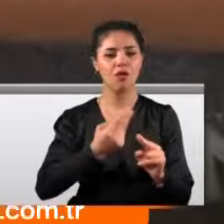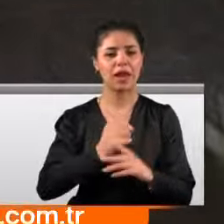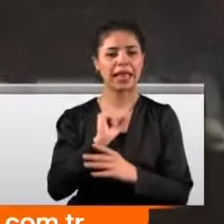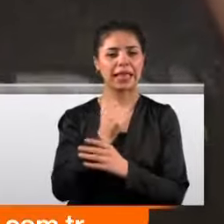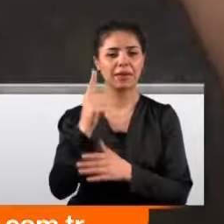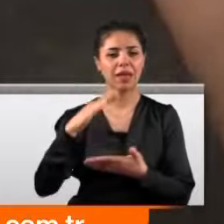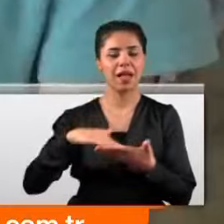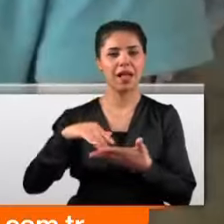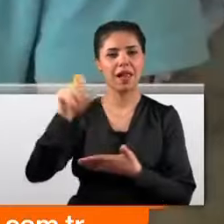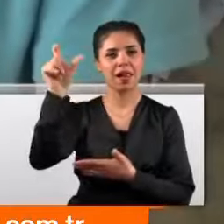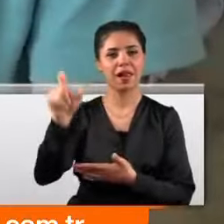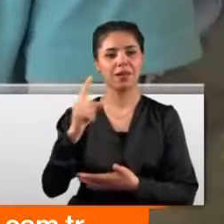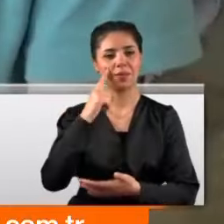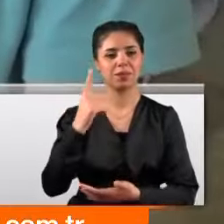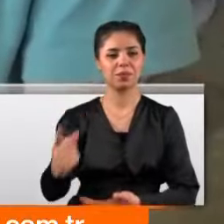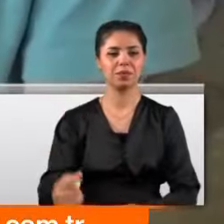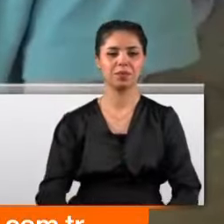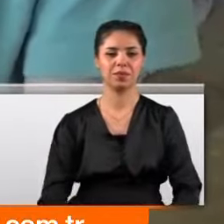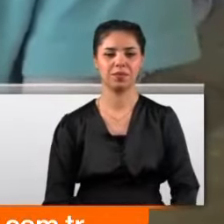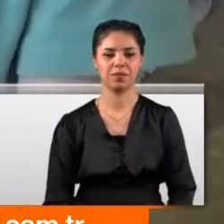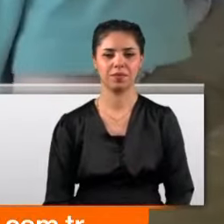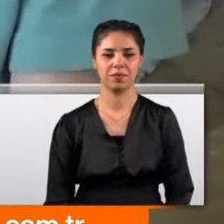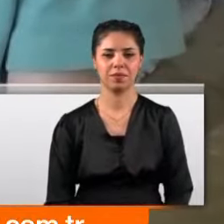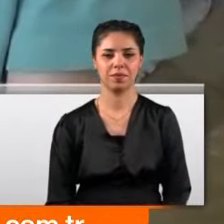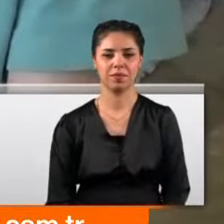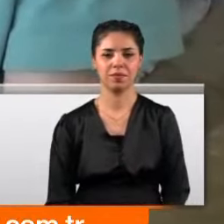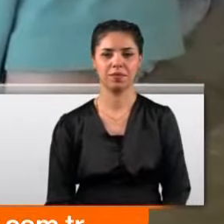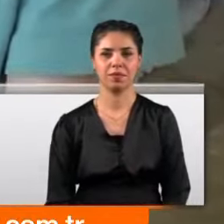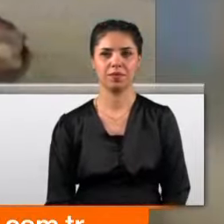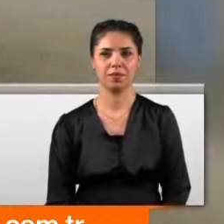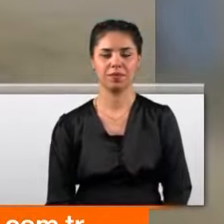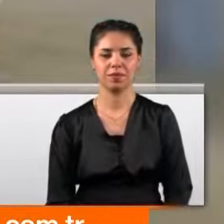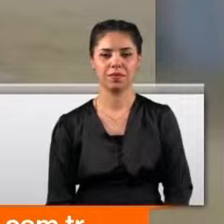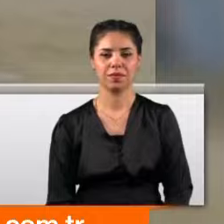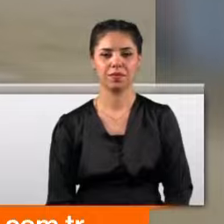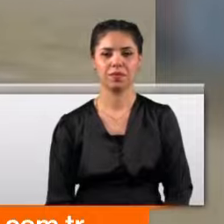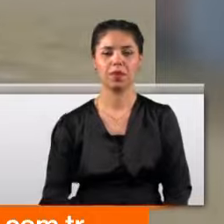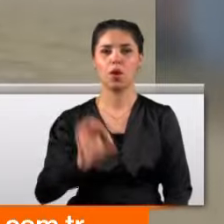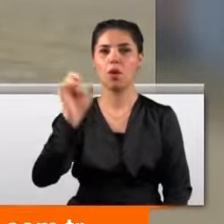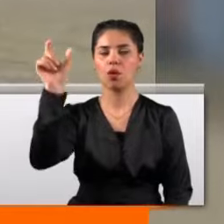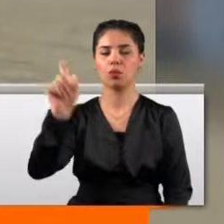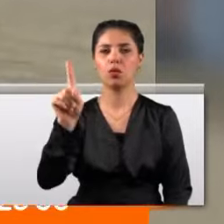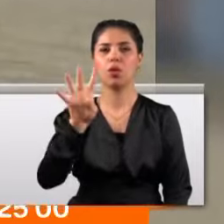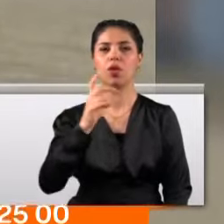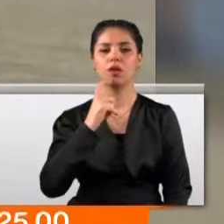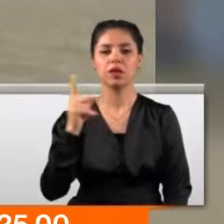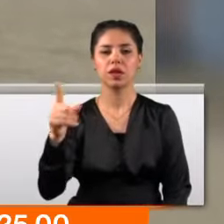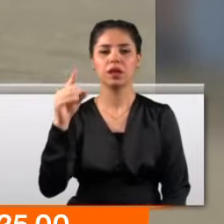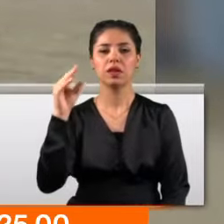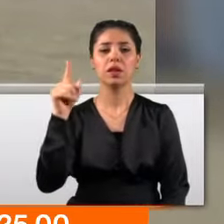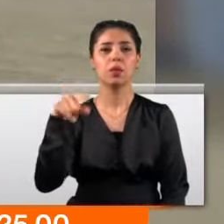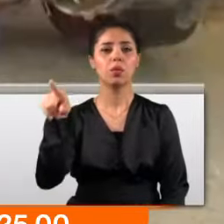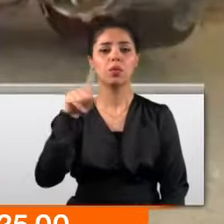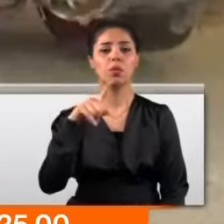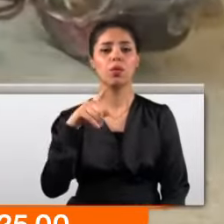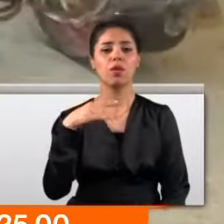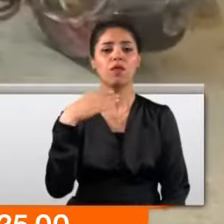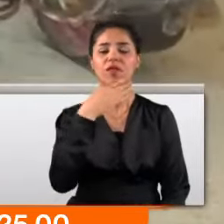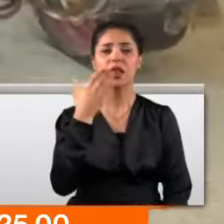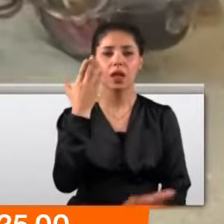yetenekli bir arkadaşımız var. Oyuncağın içini açıp merak etmememeye başladı. Olcay daha 14 yaşında. İçinde yaşadığı